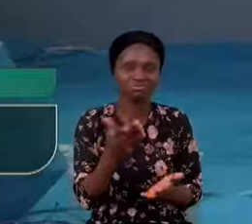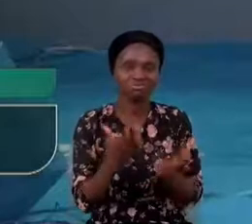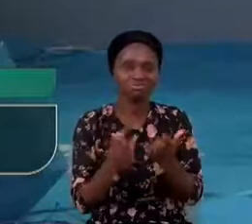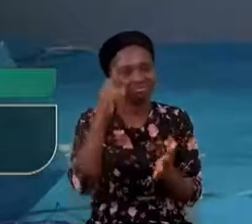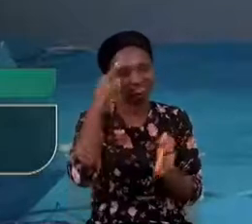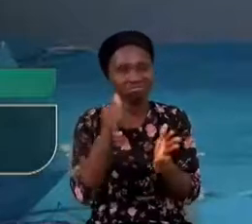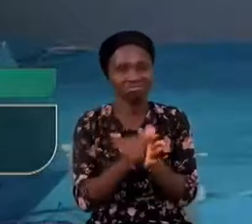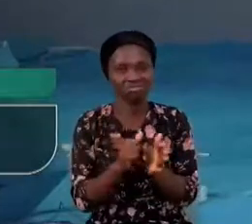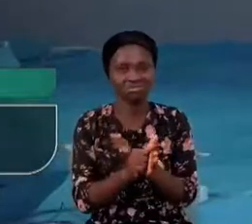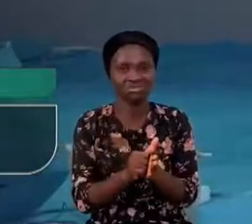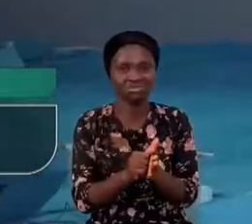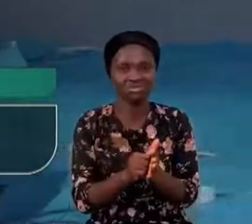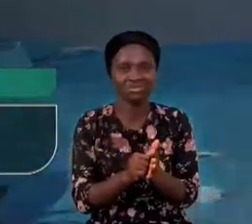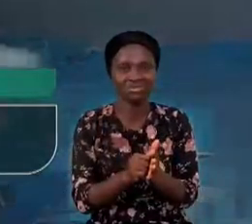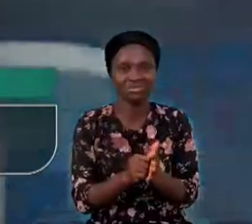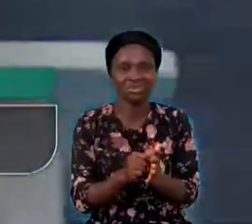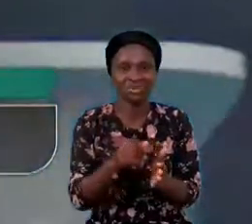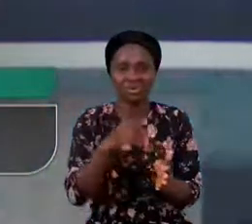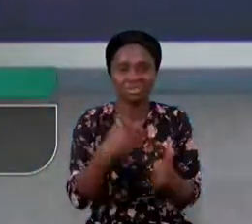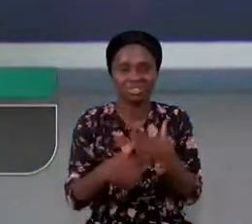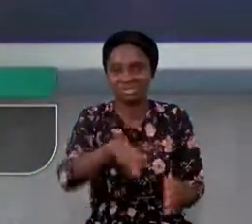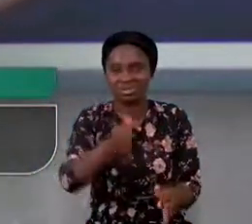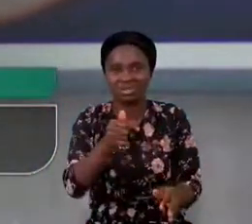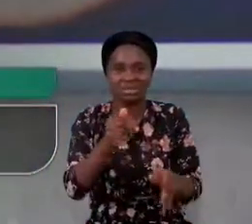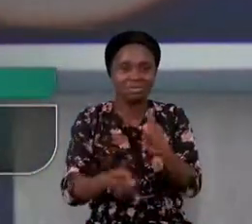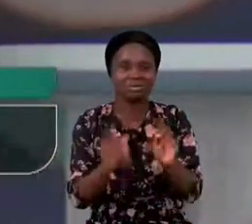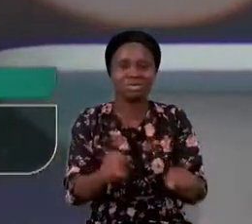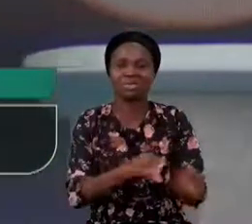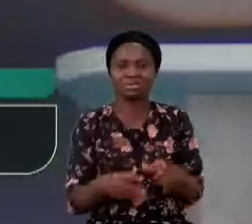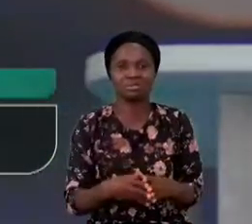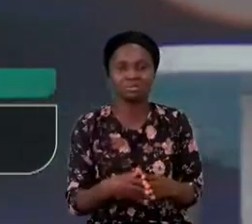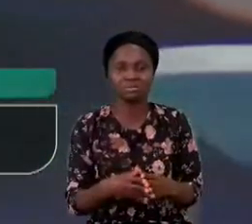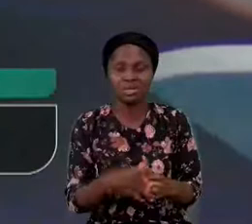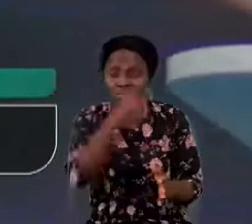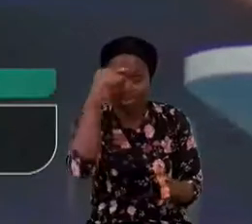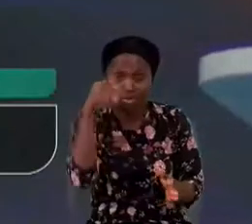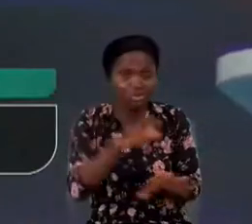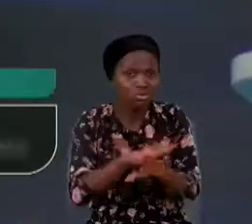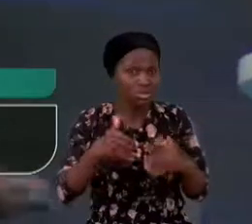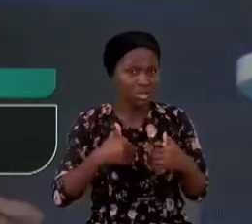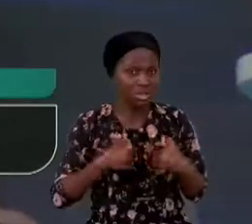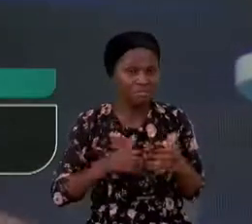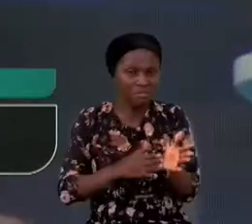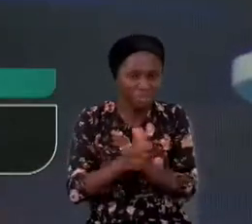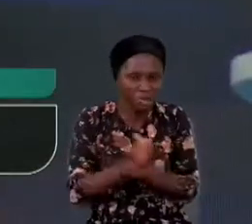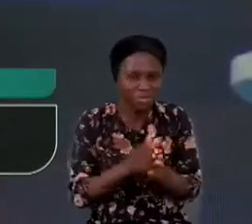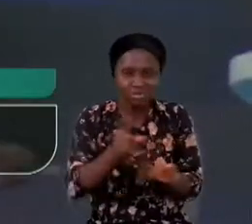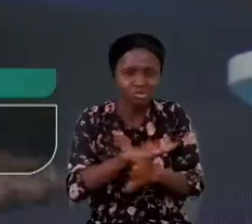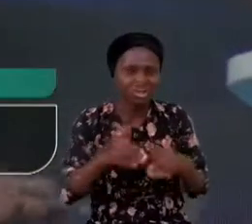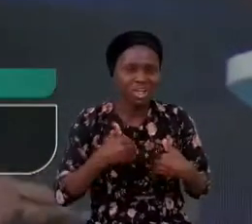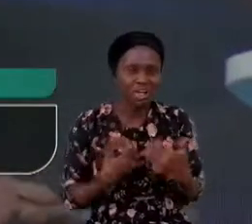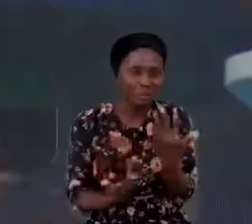chose. Nous n'avons pas un désir brûlant pour cette chose. Nous ne le faisons pas. Peut-être que vous avez la capacité, mais vous n'avez pas l'amour pour la